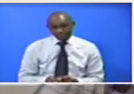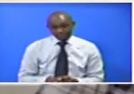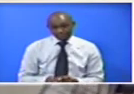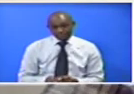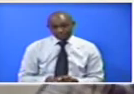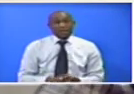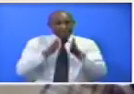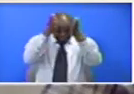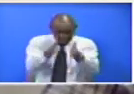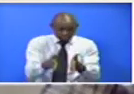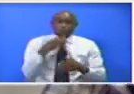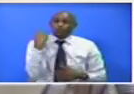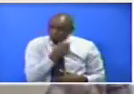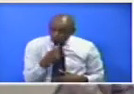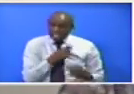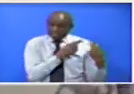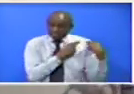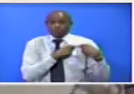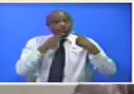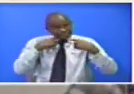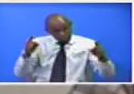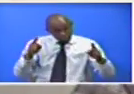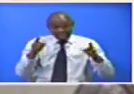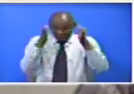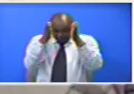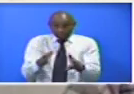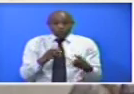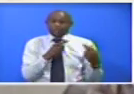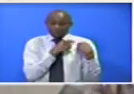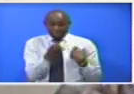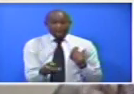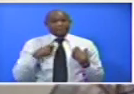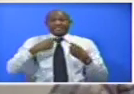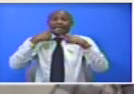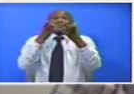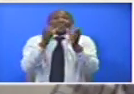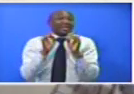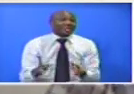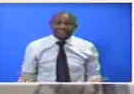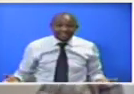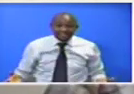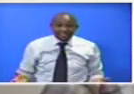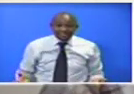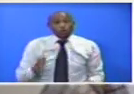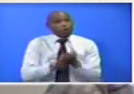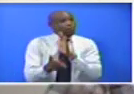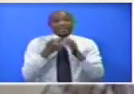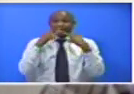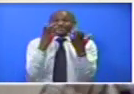The person who is supposed to announce is the returning officer, and he did not do that to Odege, so hakuna mtu